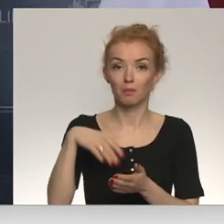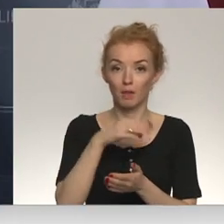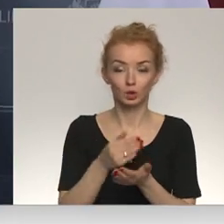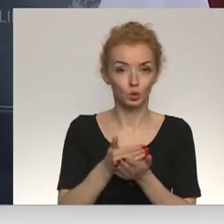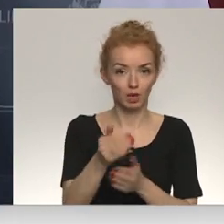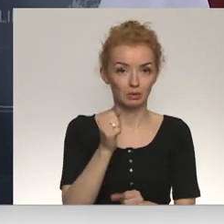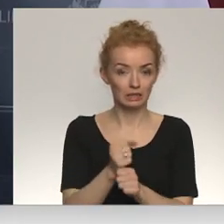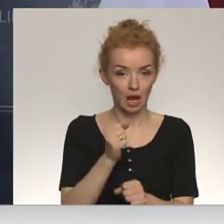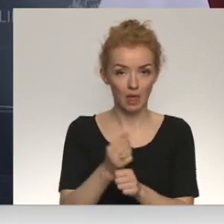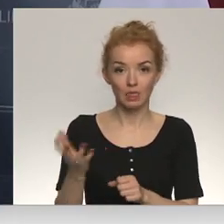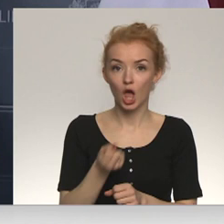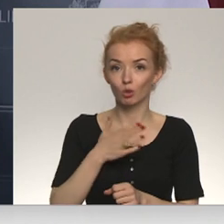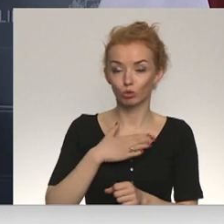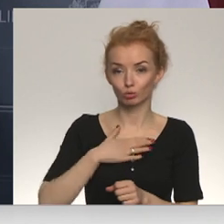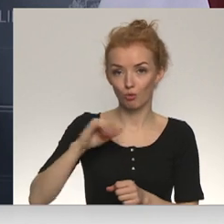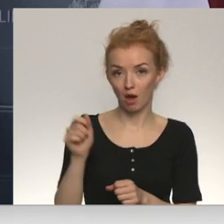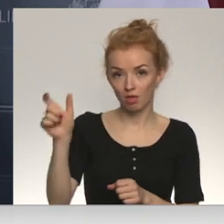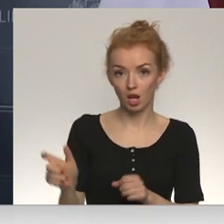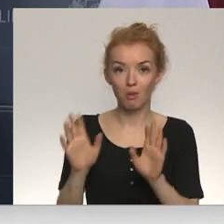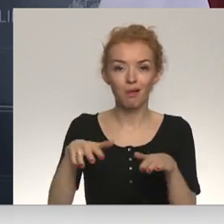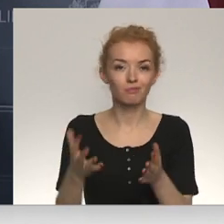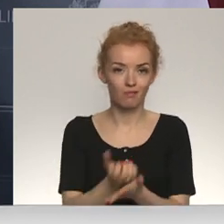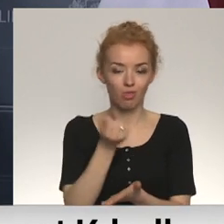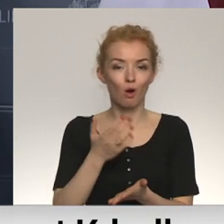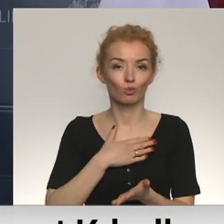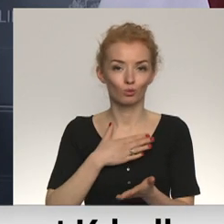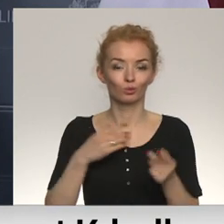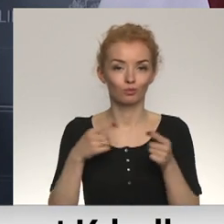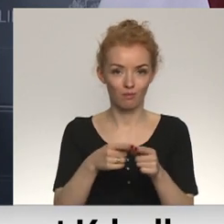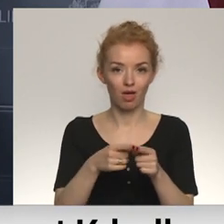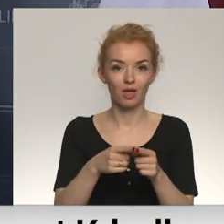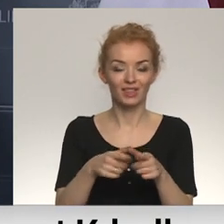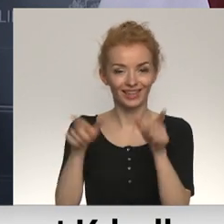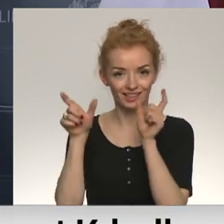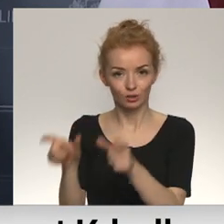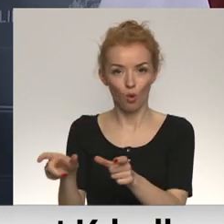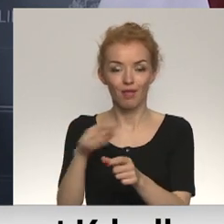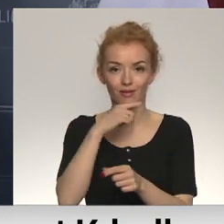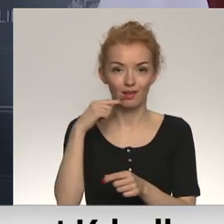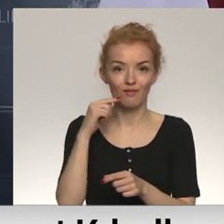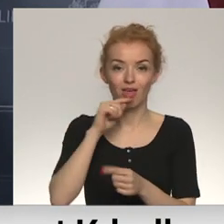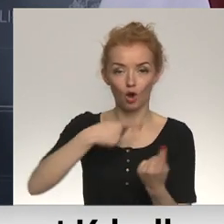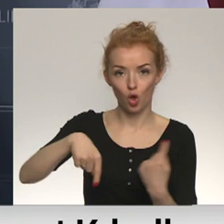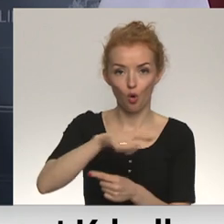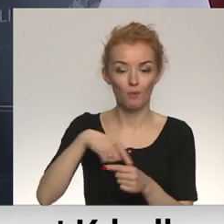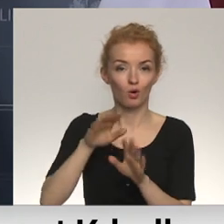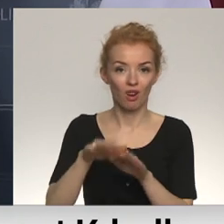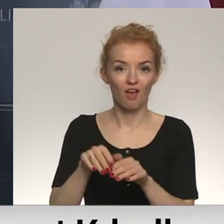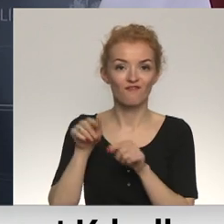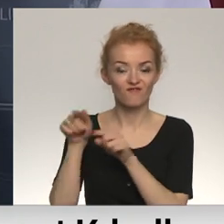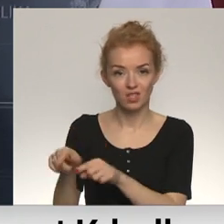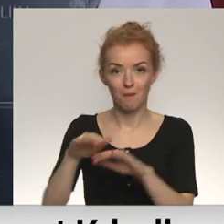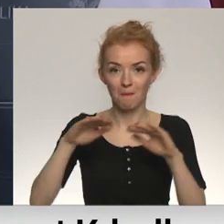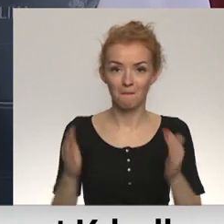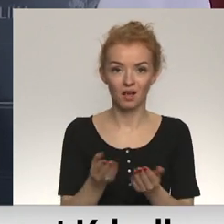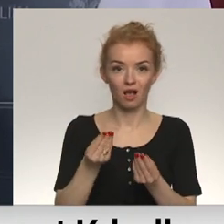strādāsim ar mūsu partneriem, lai panāktu to mūsu mērķi. Izolēt Krievijas ekonomiku, lai viņiem būtu aizvien